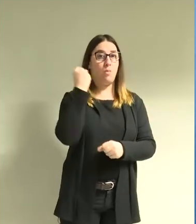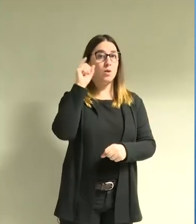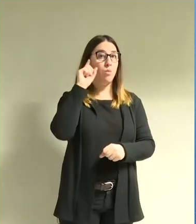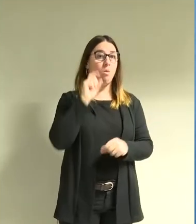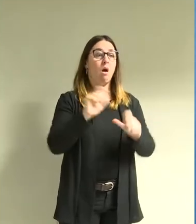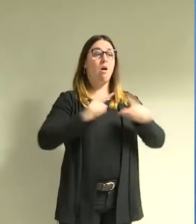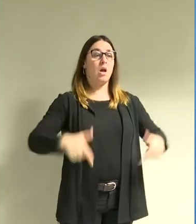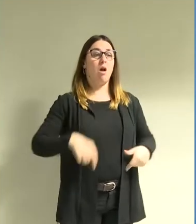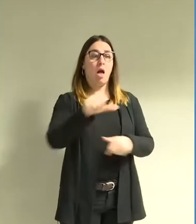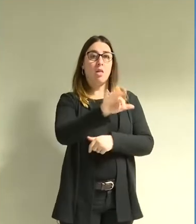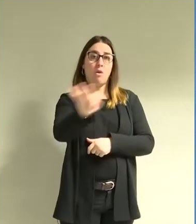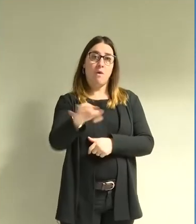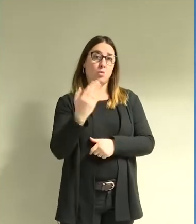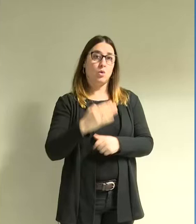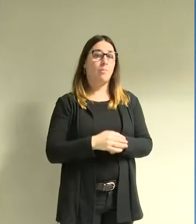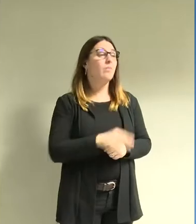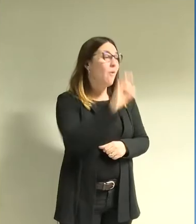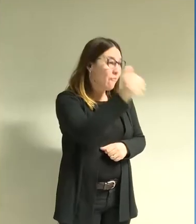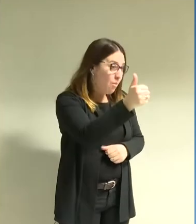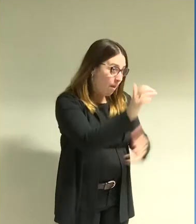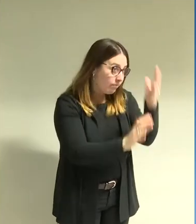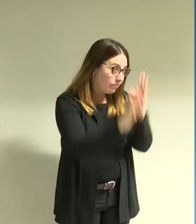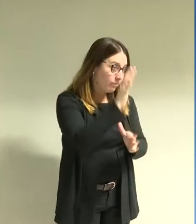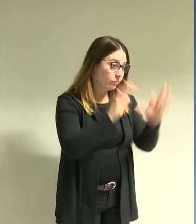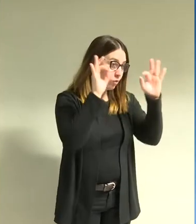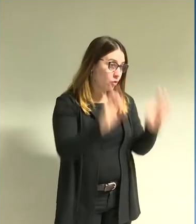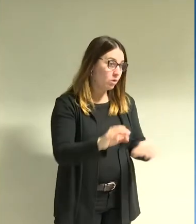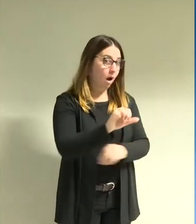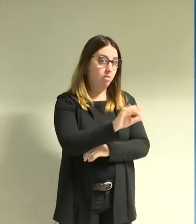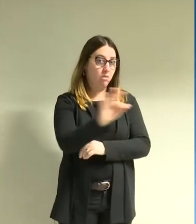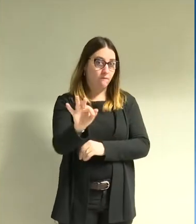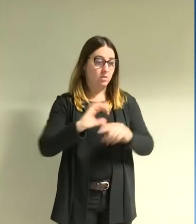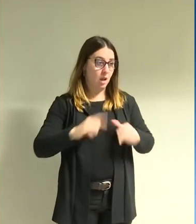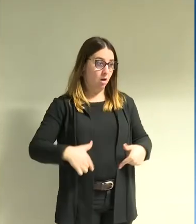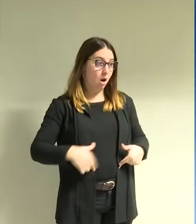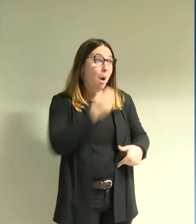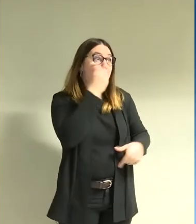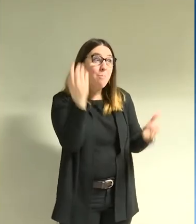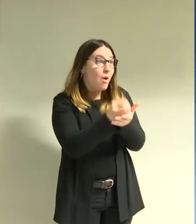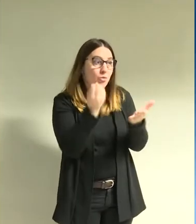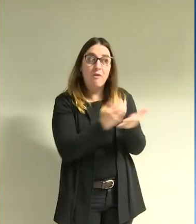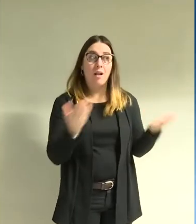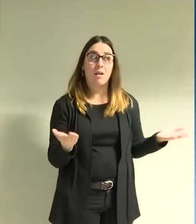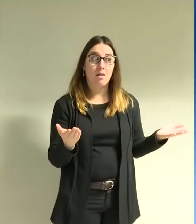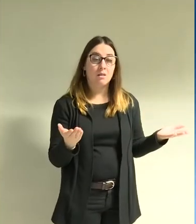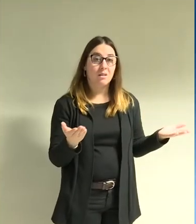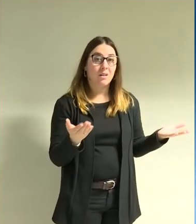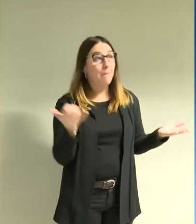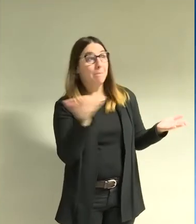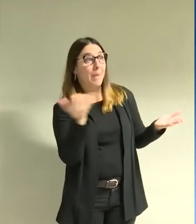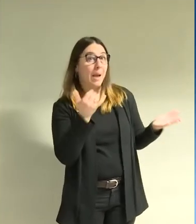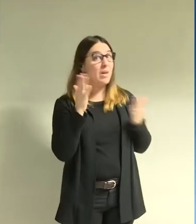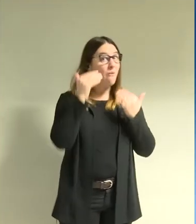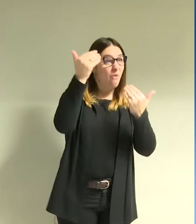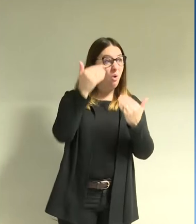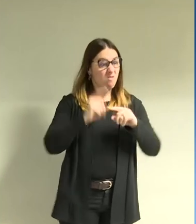france comme vous l'avez indiqué vous même sur natal france a priori les nouvelles sont plutôt bonnes donc il n'ya pas le loisir de faire un voeu